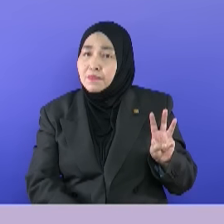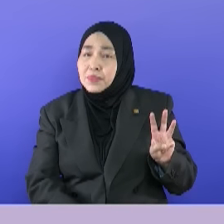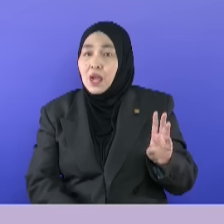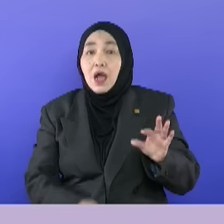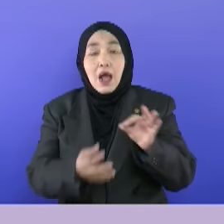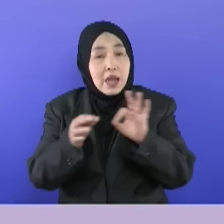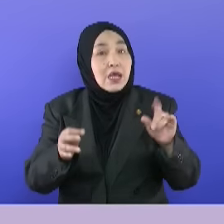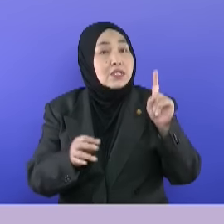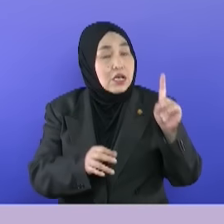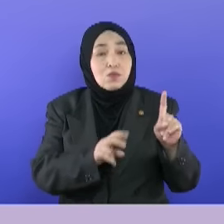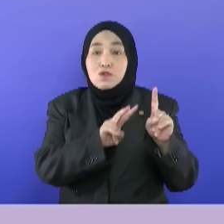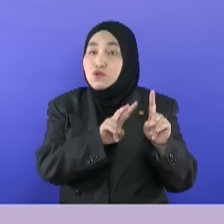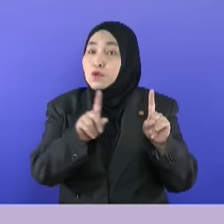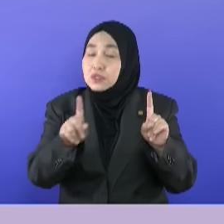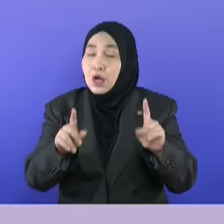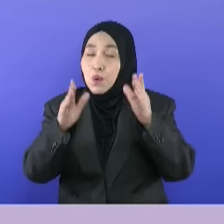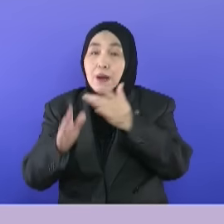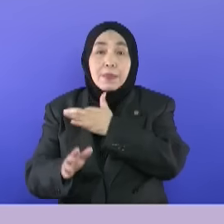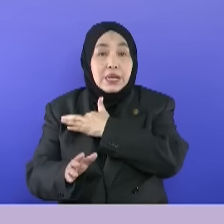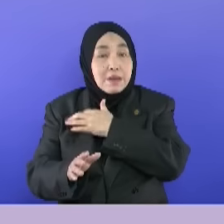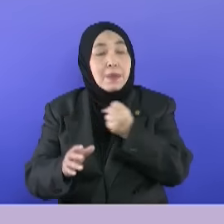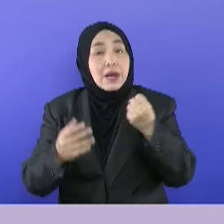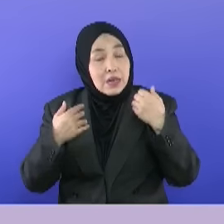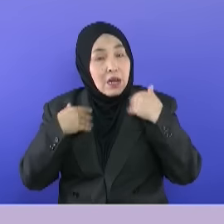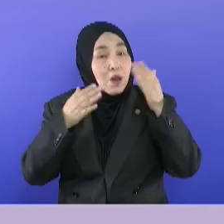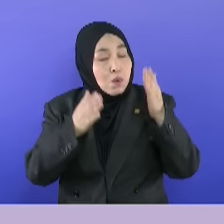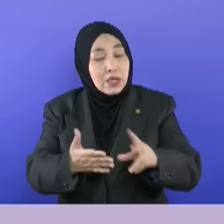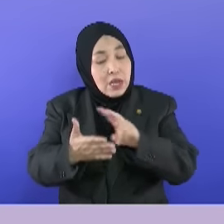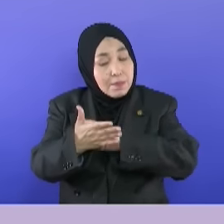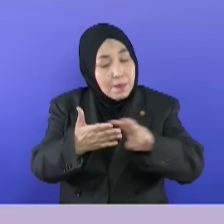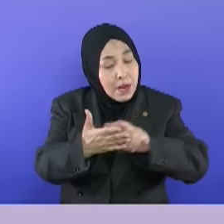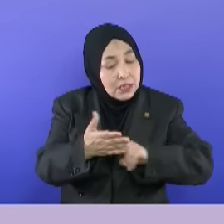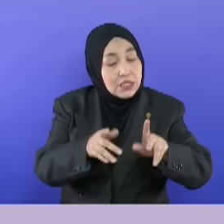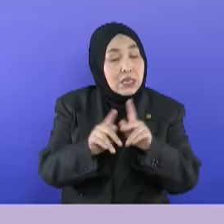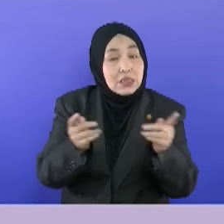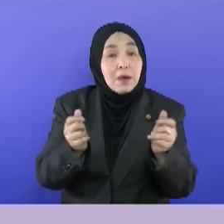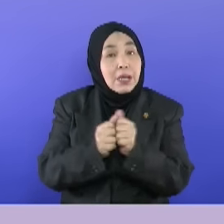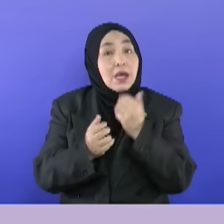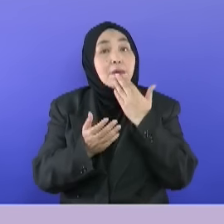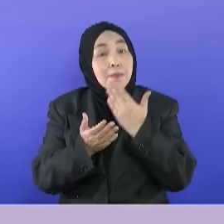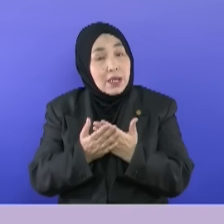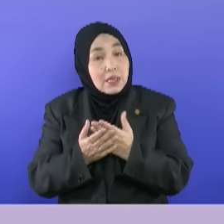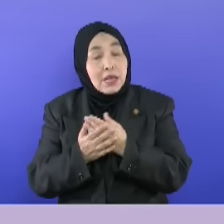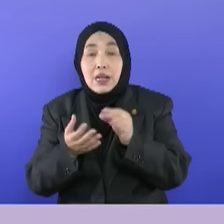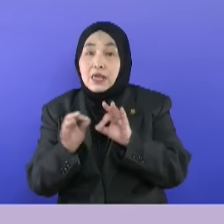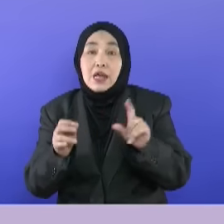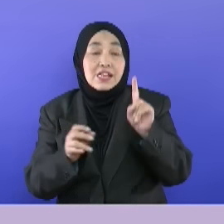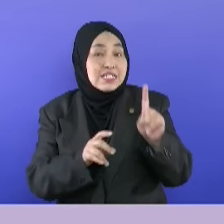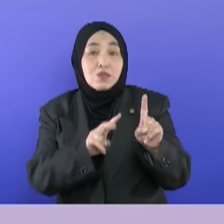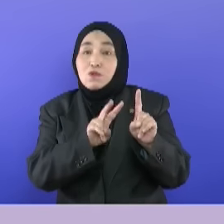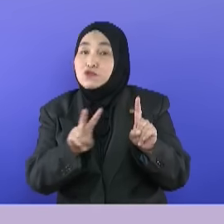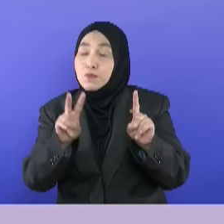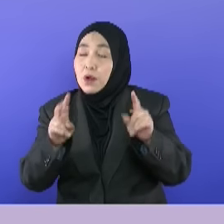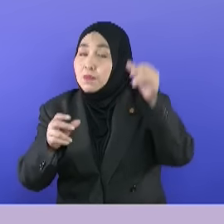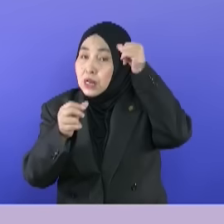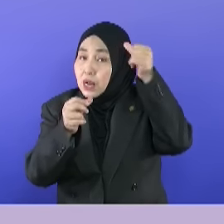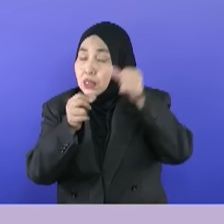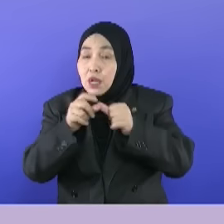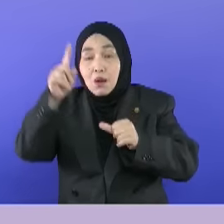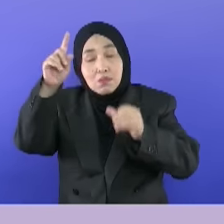Pada ayat 121, orang beriman adalah orang yang membaca kitab dengan baik dan diikuti pada ayat 122 peringatan